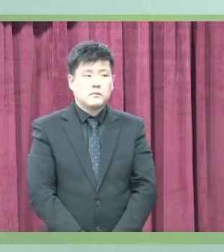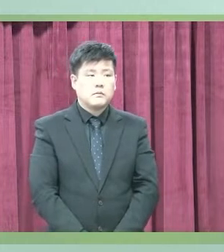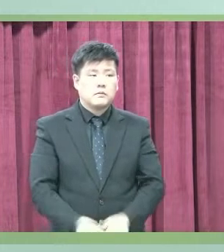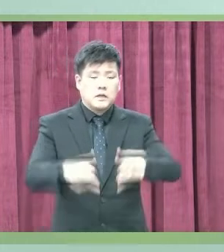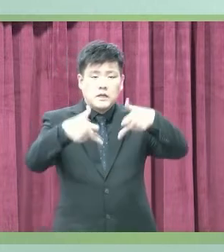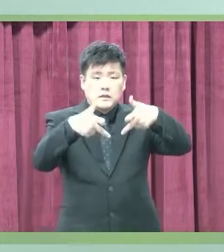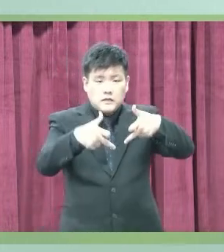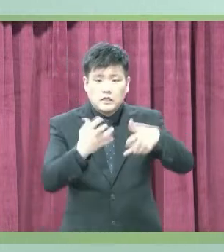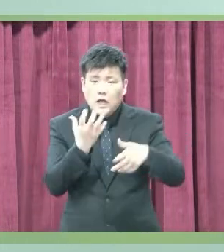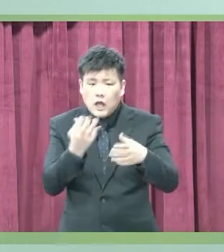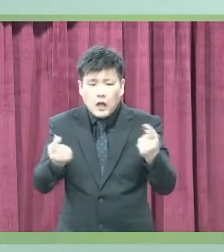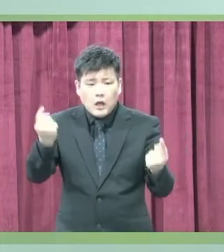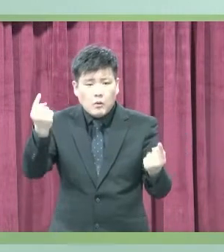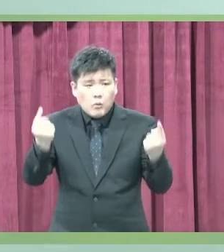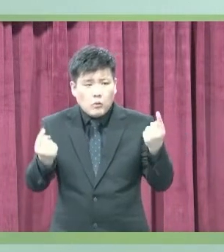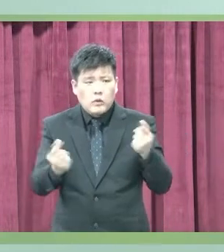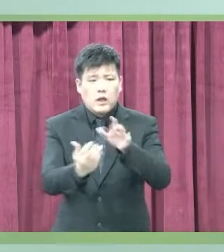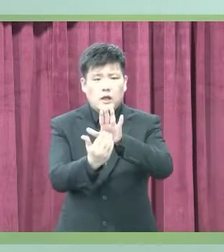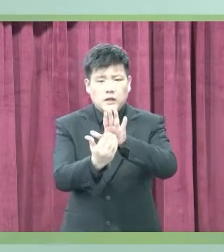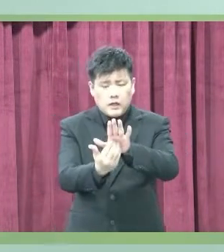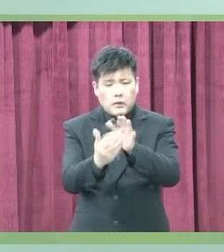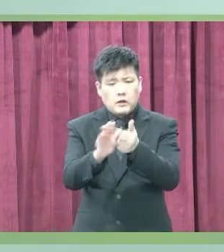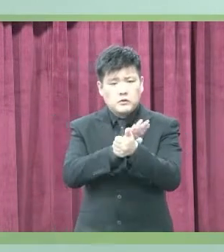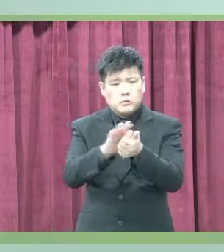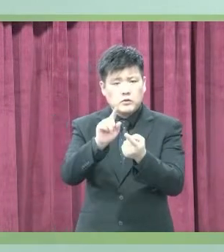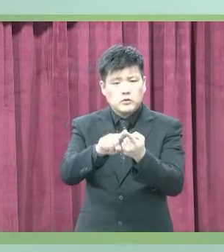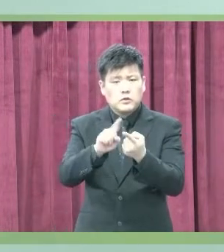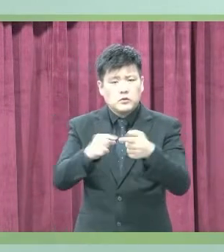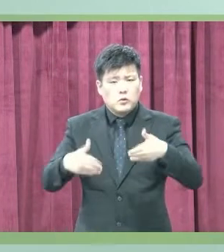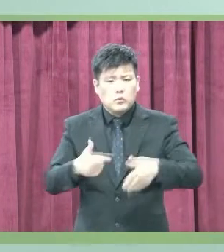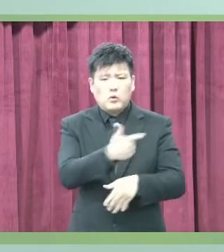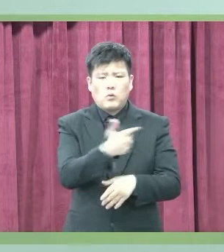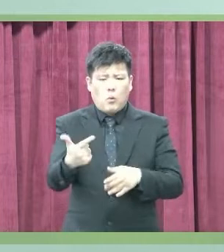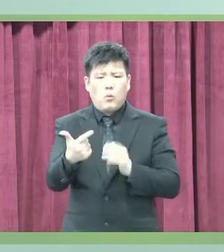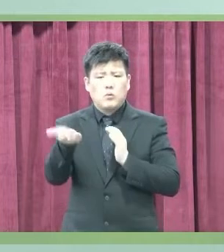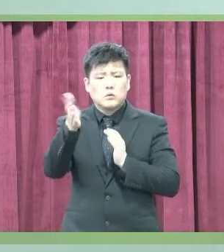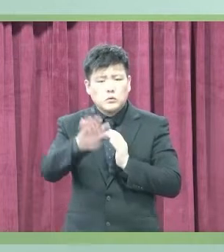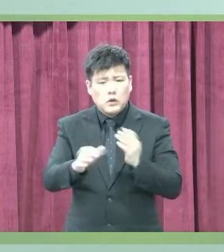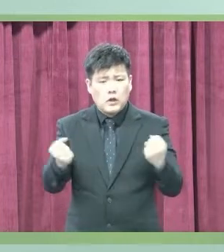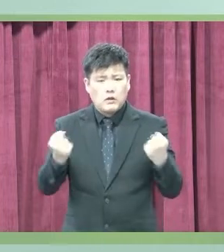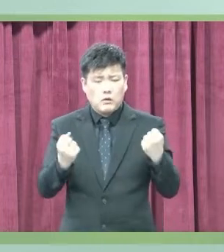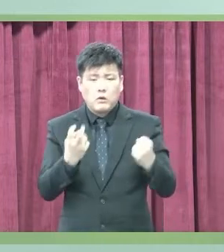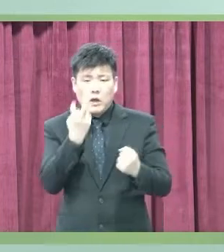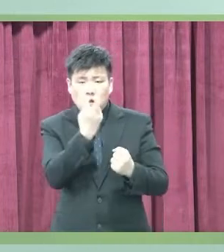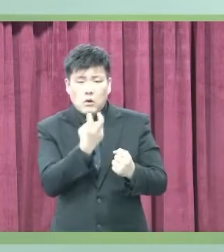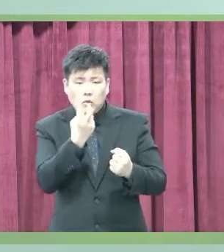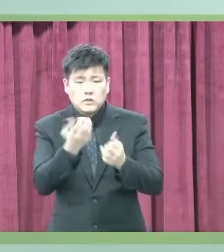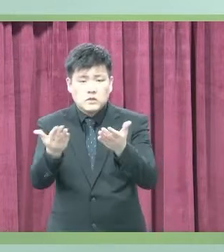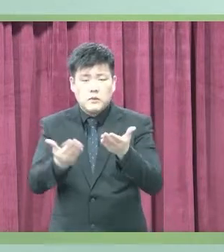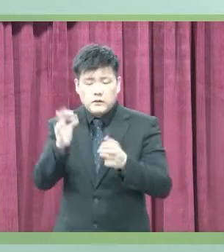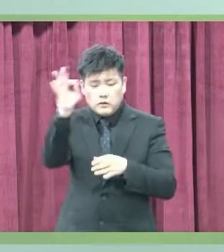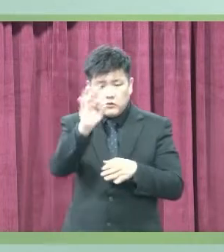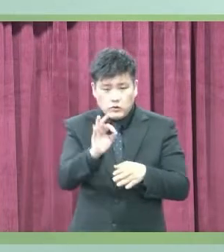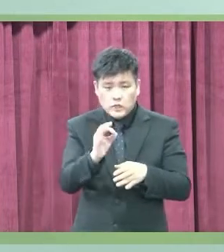장애인은 비장애인보다 예방의료 서비스에 대한 필요도가 높음에도 불구하고 건강검진의 수검률이